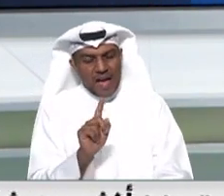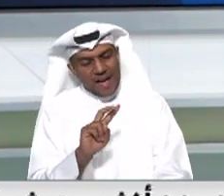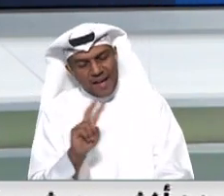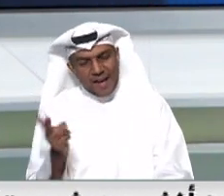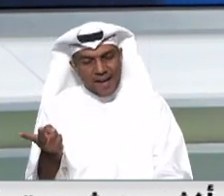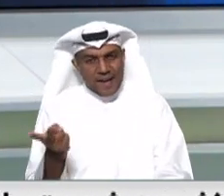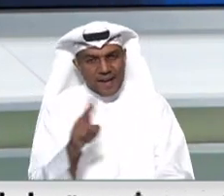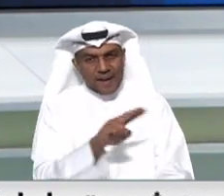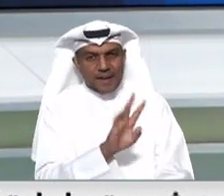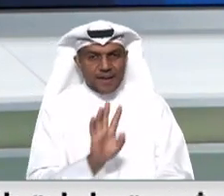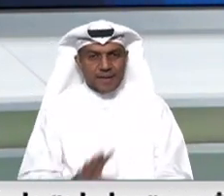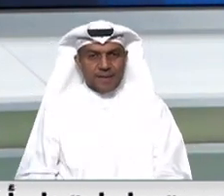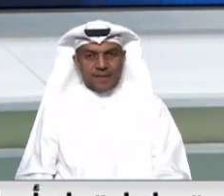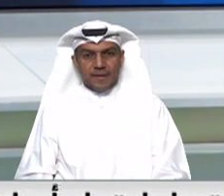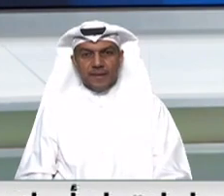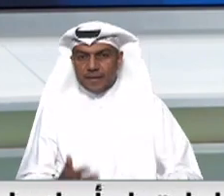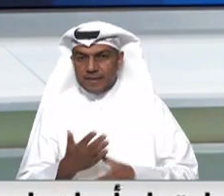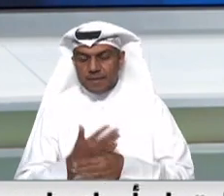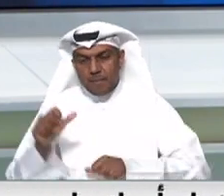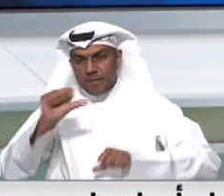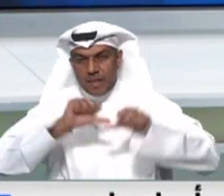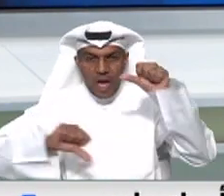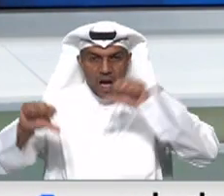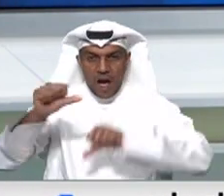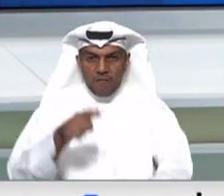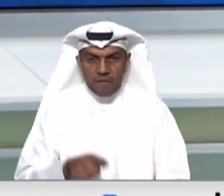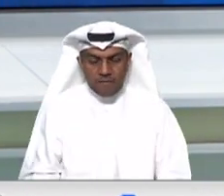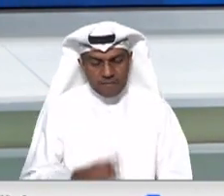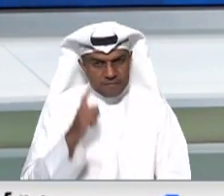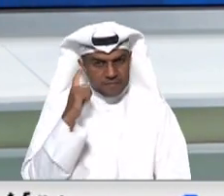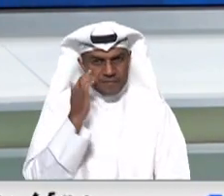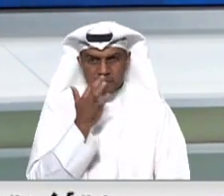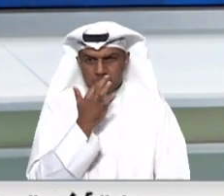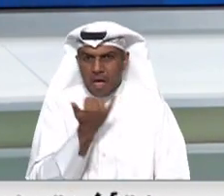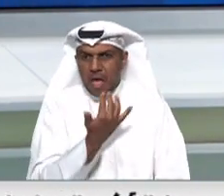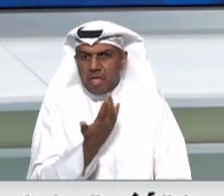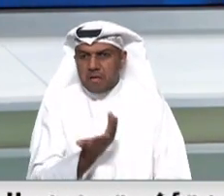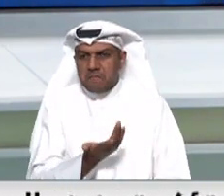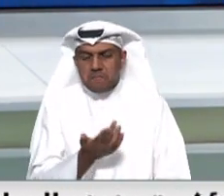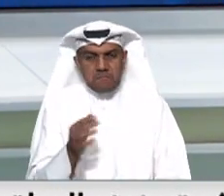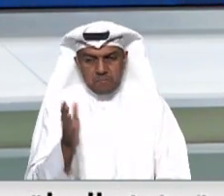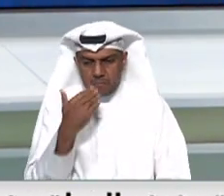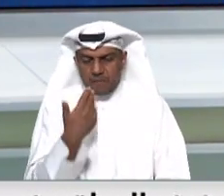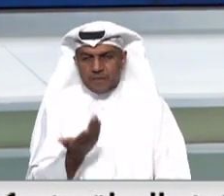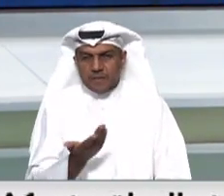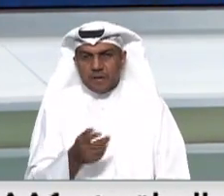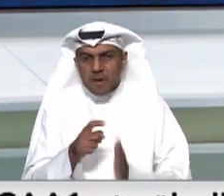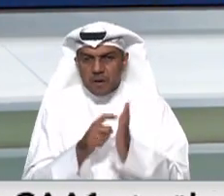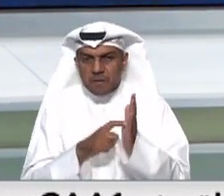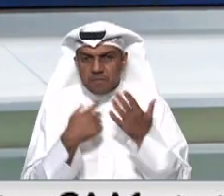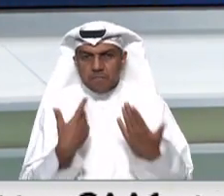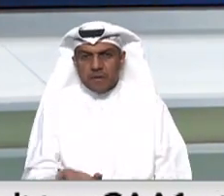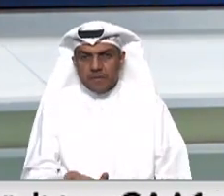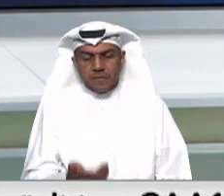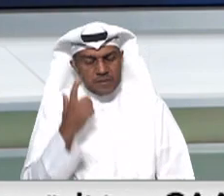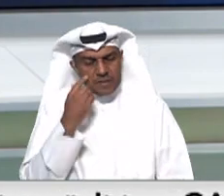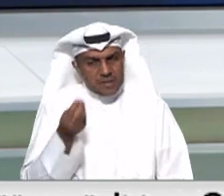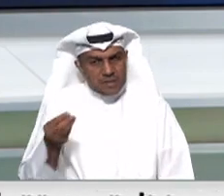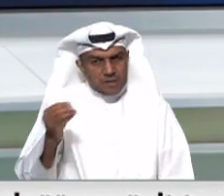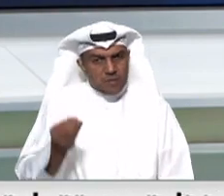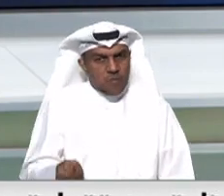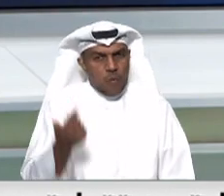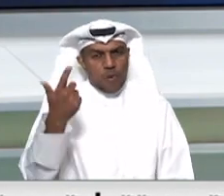التعريفات المالية المصنعية والتي يراها البعض أمرا غير محبب كونها ترفع من سعر الذهب عند